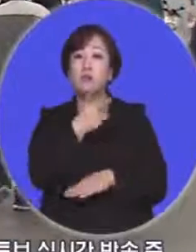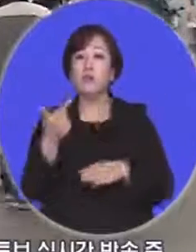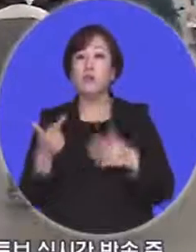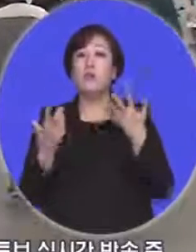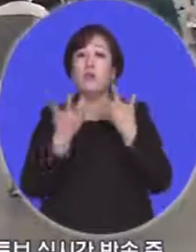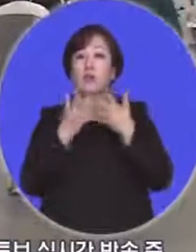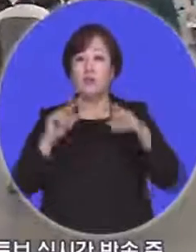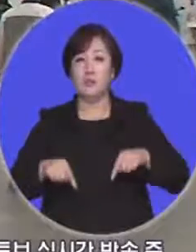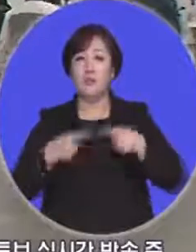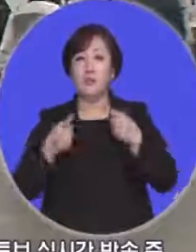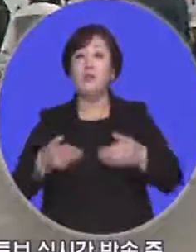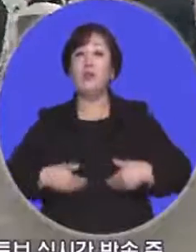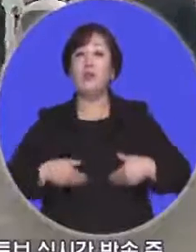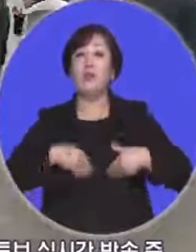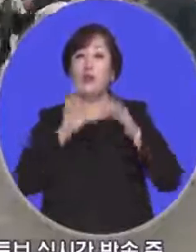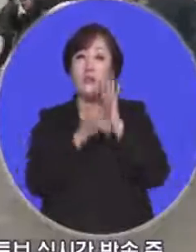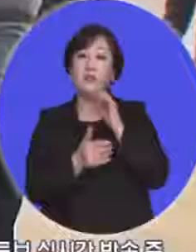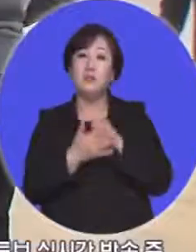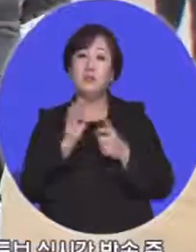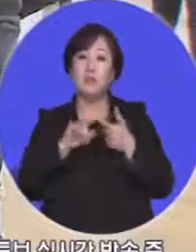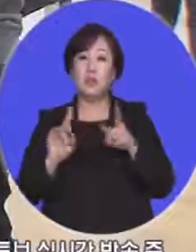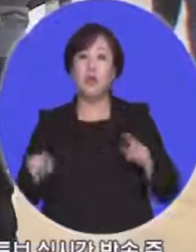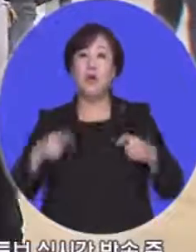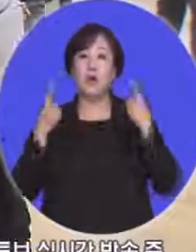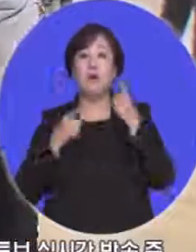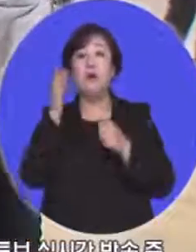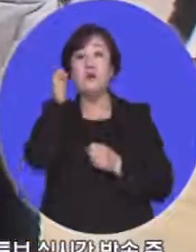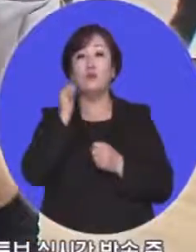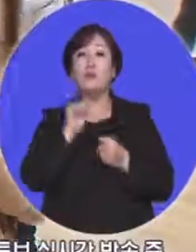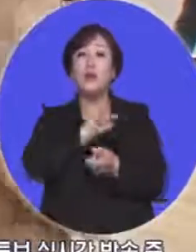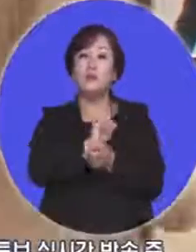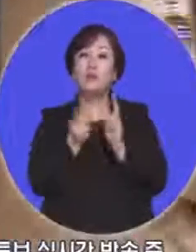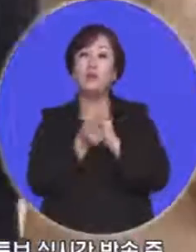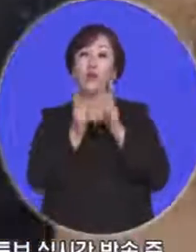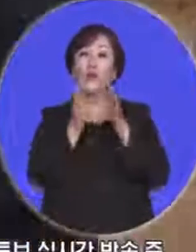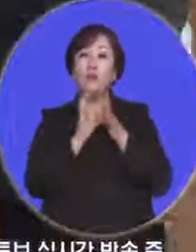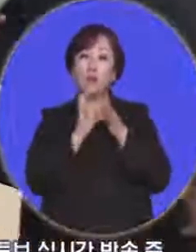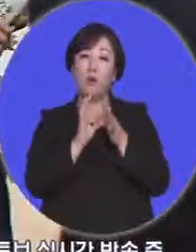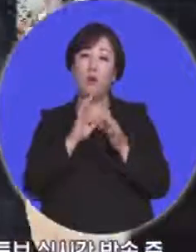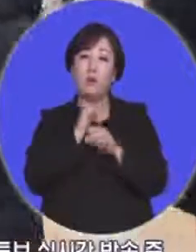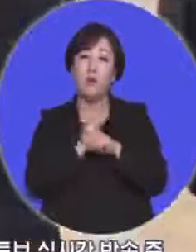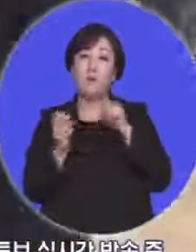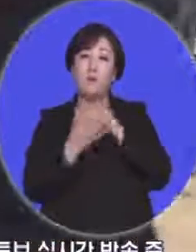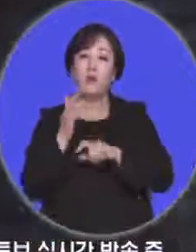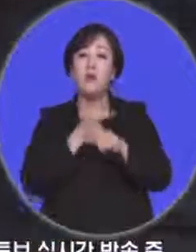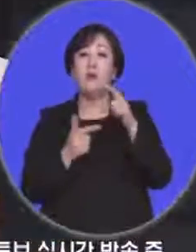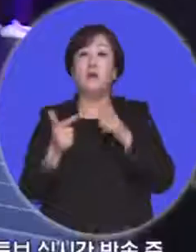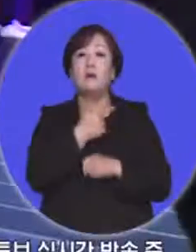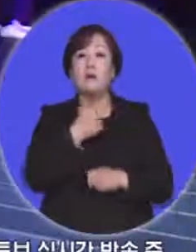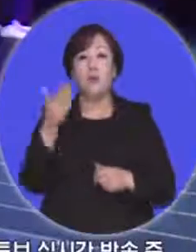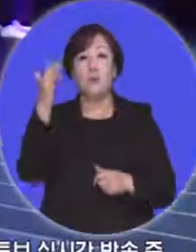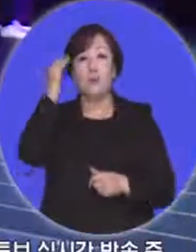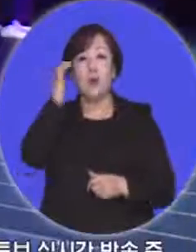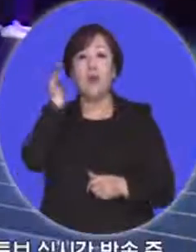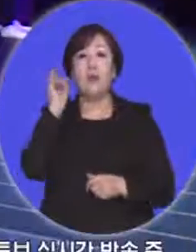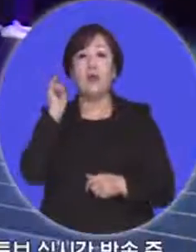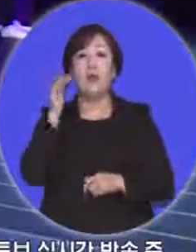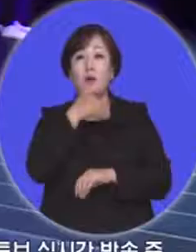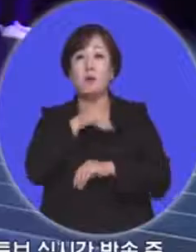참여를 전제로 마이스 산업과 관광, 숙박 등 연관 산업을 활성화시키려는 구상에는 상당한 차질이